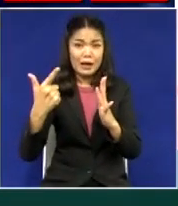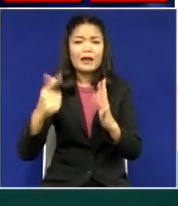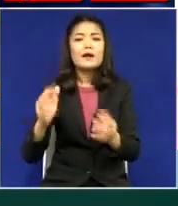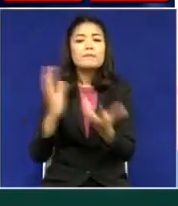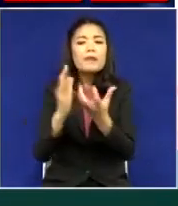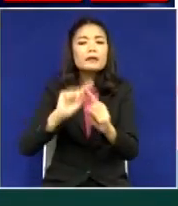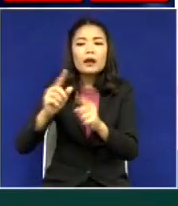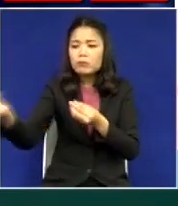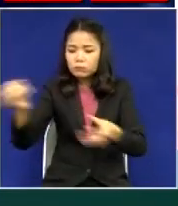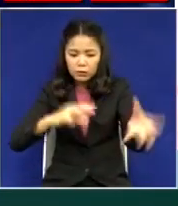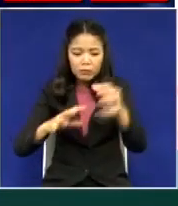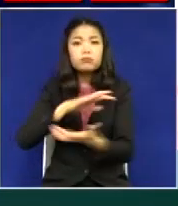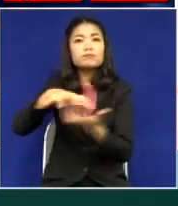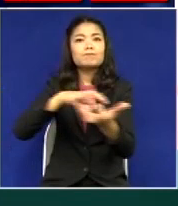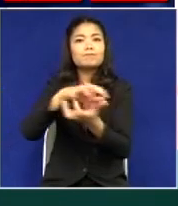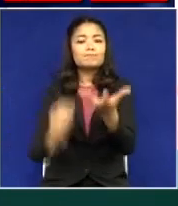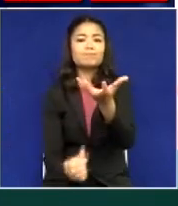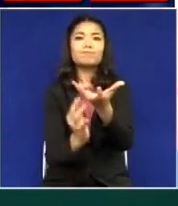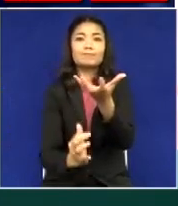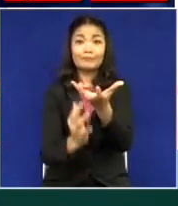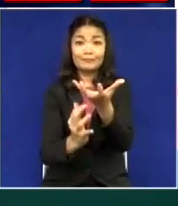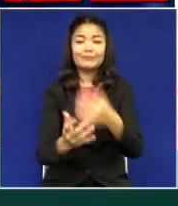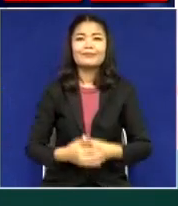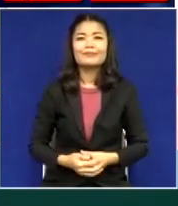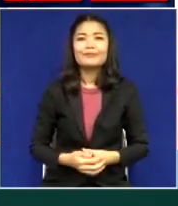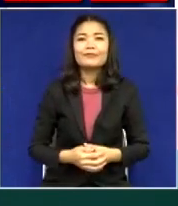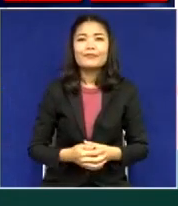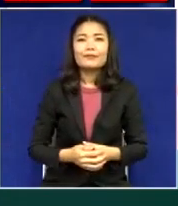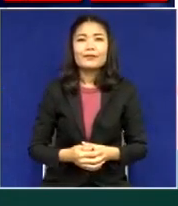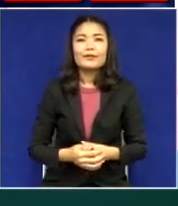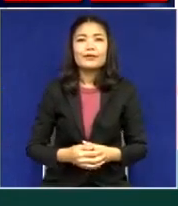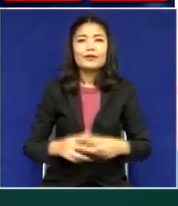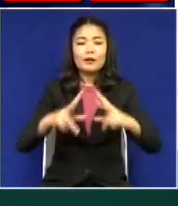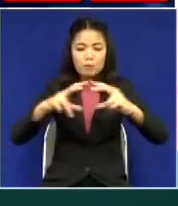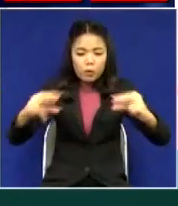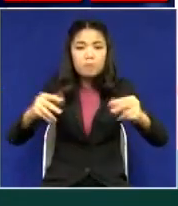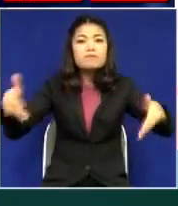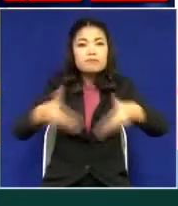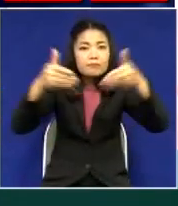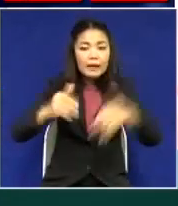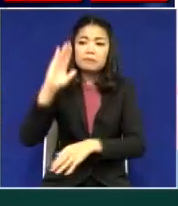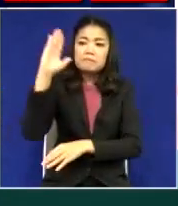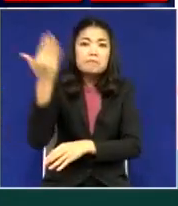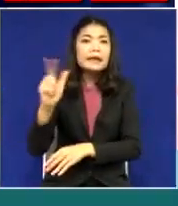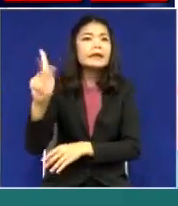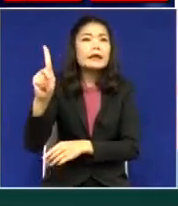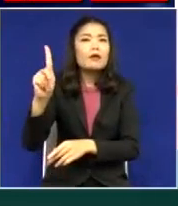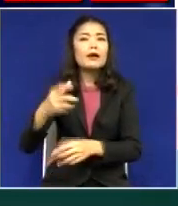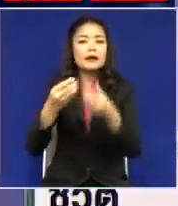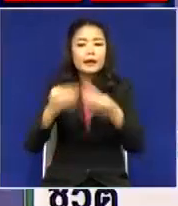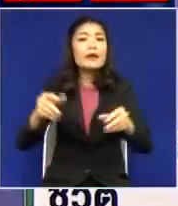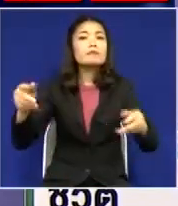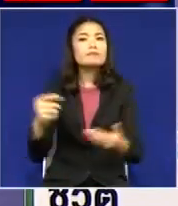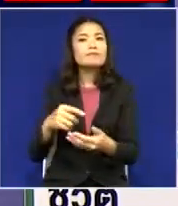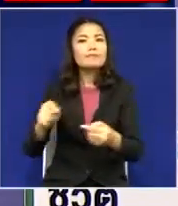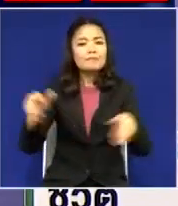ในการรับประทานอาหารนะครับแล้วเราก็สามารถเอามาทำเป็นบวบผัดไข่หรือว่าใบเหลียงผัดไข่ซึ่งตรงนี้เราก็จะได้ทั้งโปร